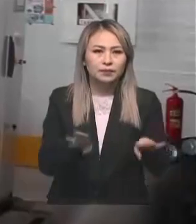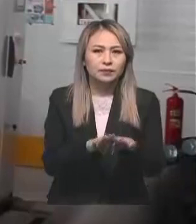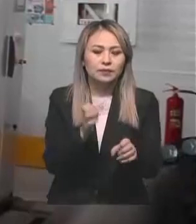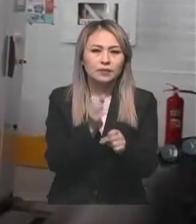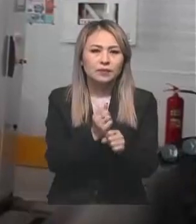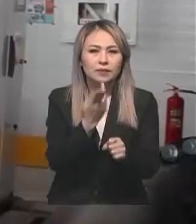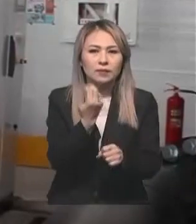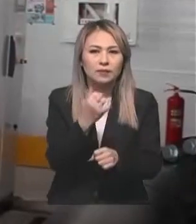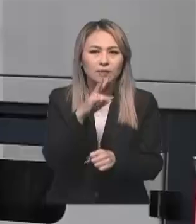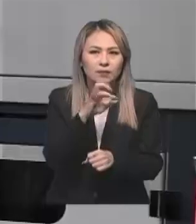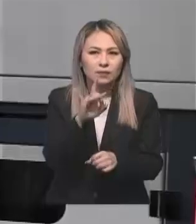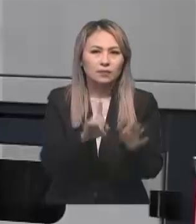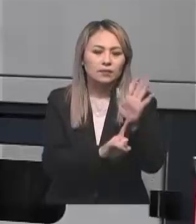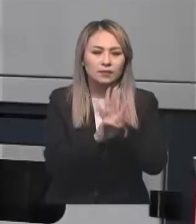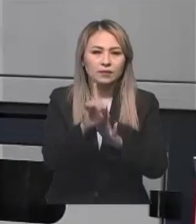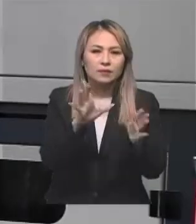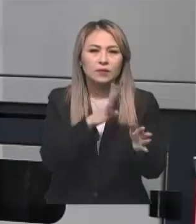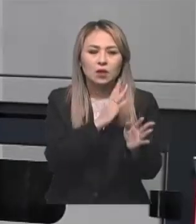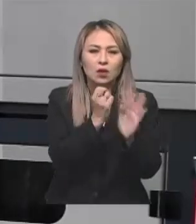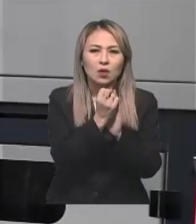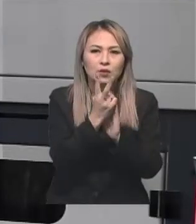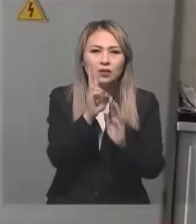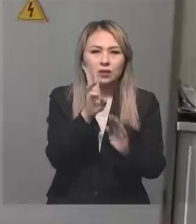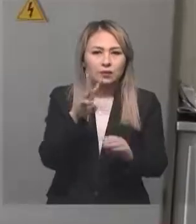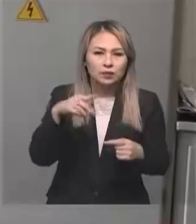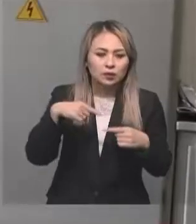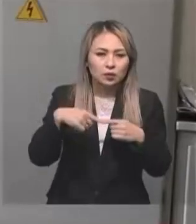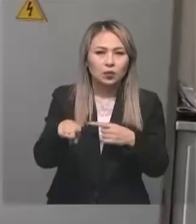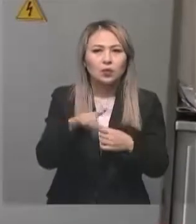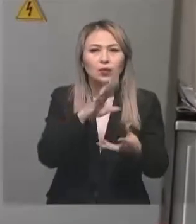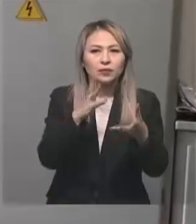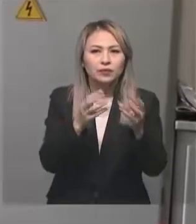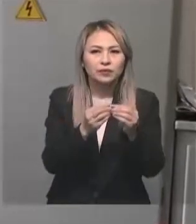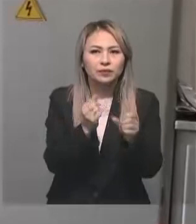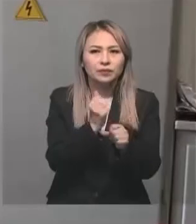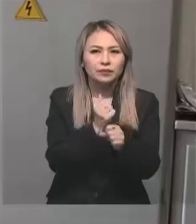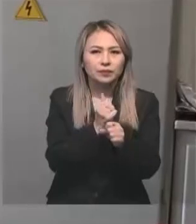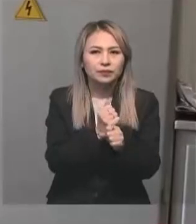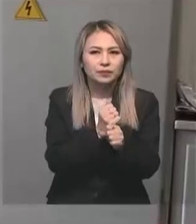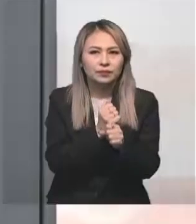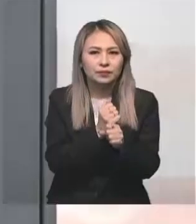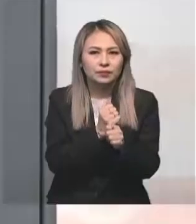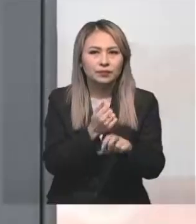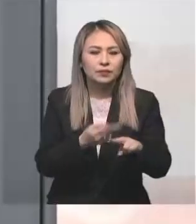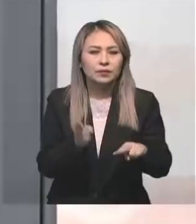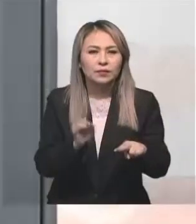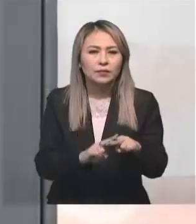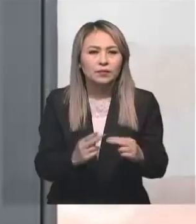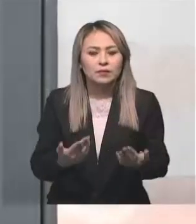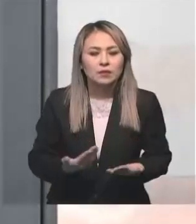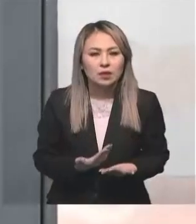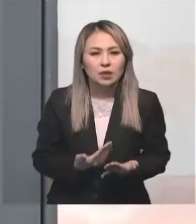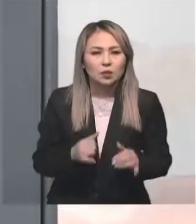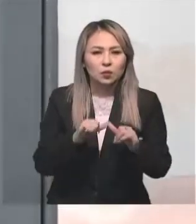қайнар қосалқы станциясына ұзындығы 12 шақырым болатын 10 киловольттық желі тартылған. Өндірілген қуат көзі сол арқылы